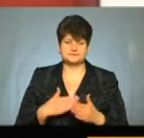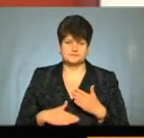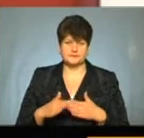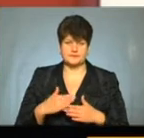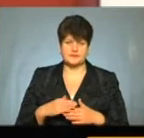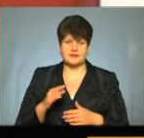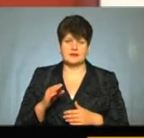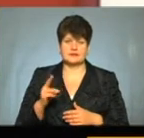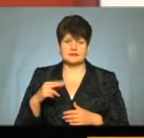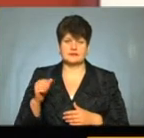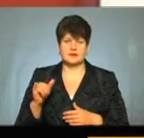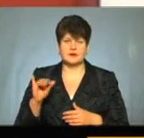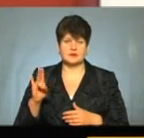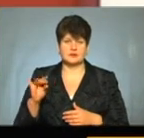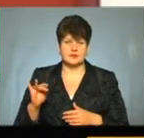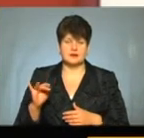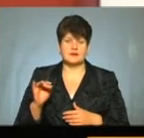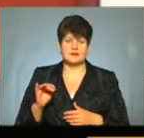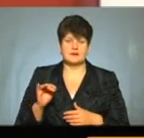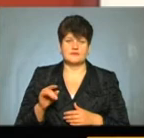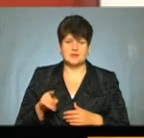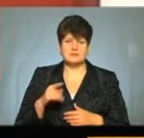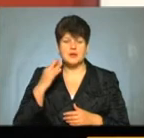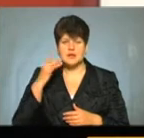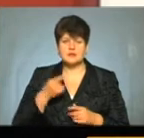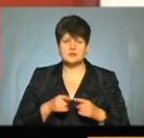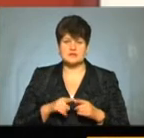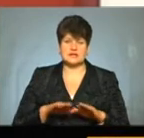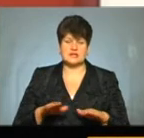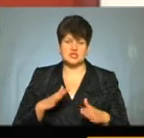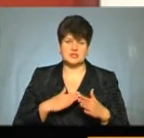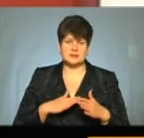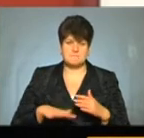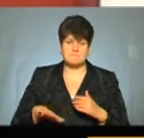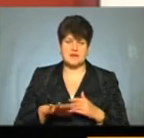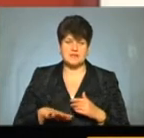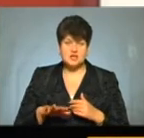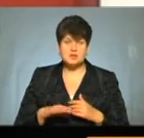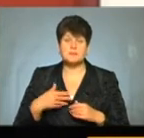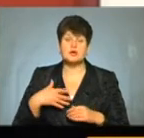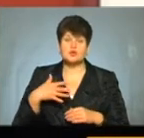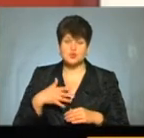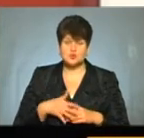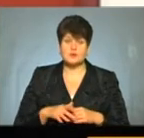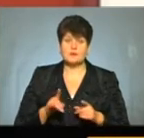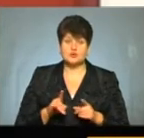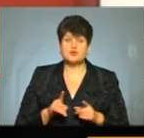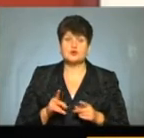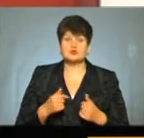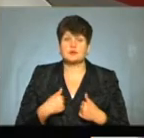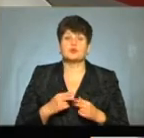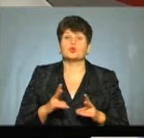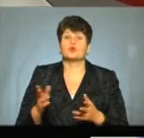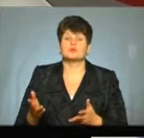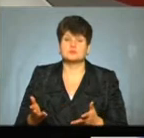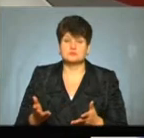синдромом Дауна і аутисти. Повірте, вони мріяли про цей дитячий майданчик. І ми зрозуміли, що якщо не ми, то хто?